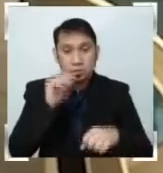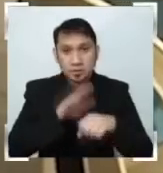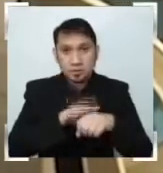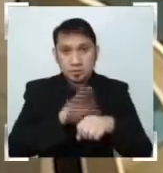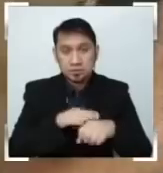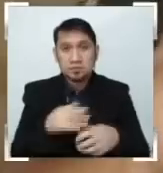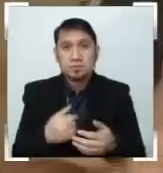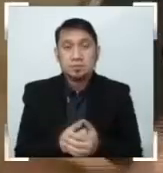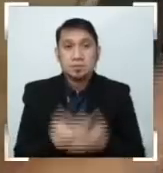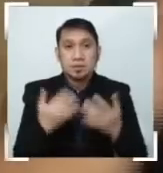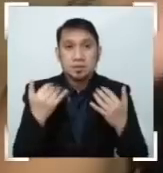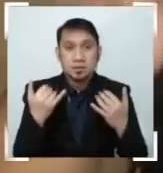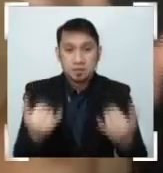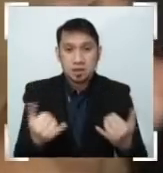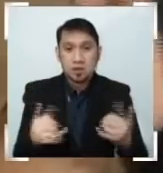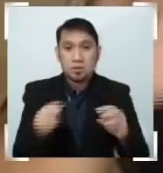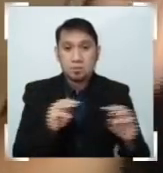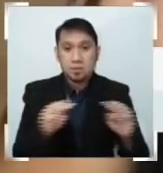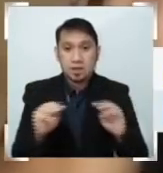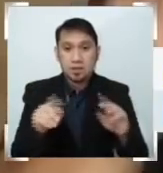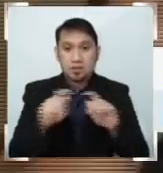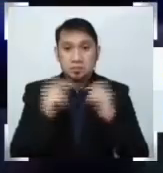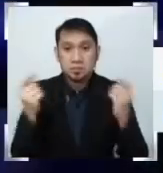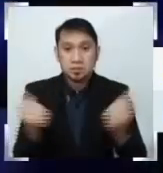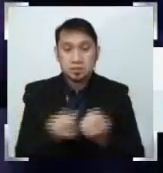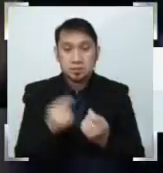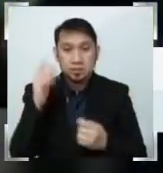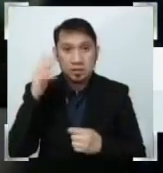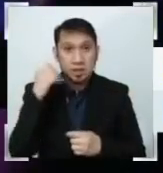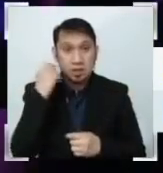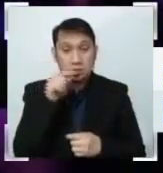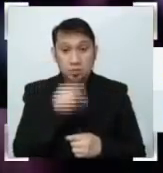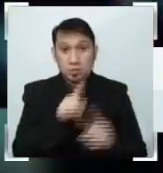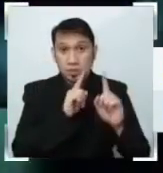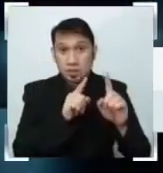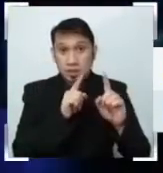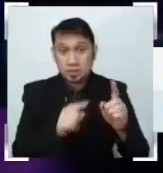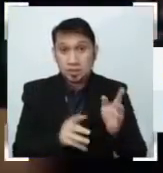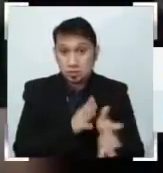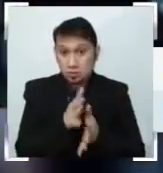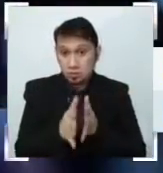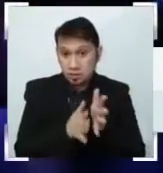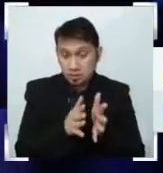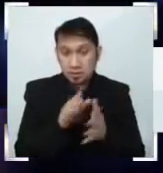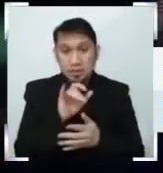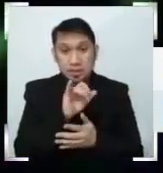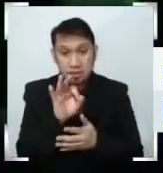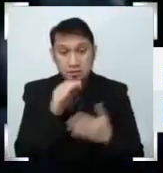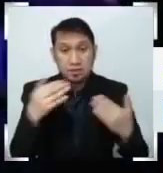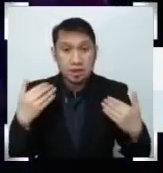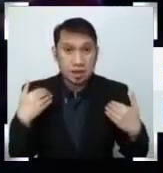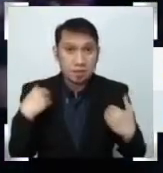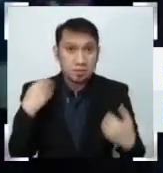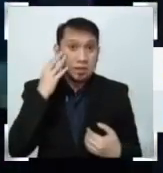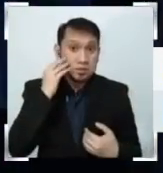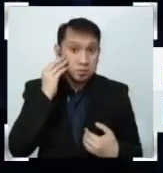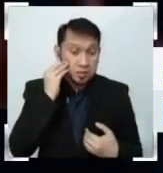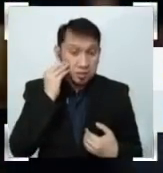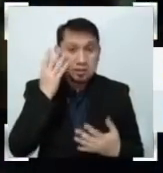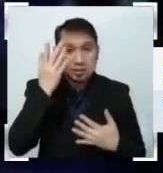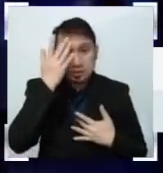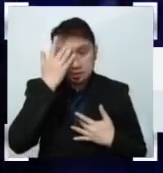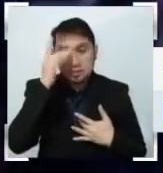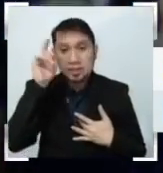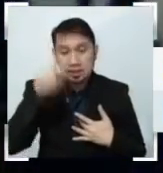crisis management team ng Lapu-Lapu City sa mga dumalo sa beach party. Sakaling makaranas ng sintomas ng COVID, agad makipag-ugnayan